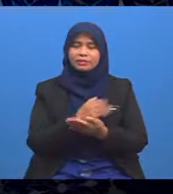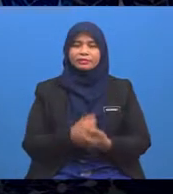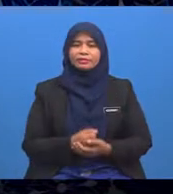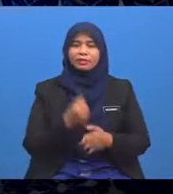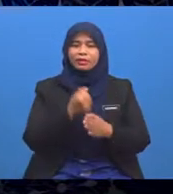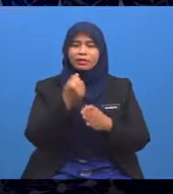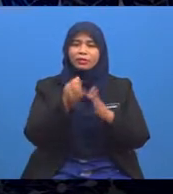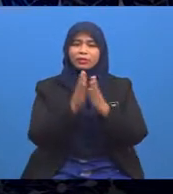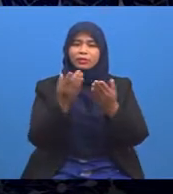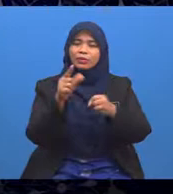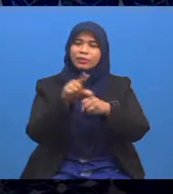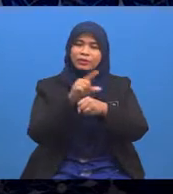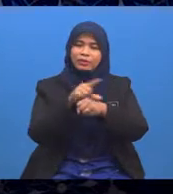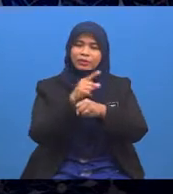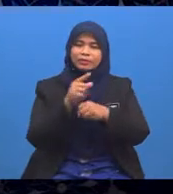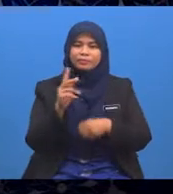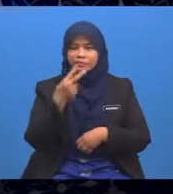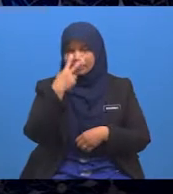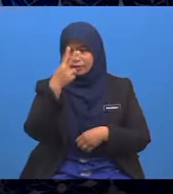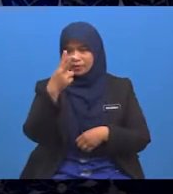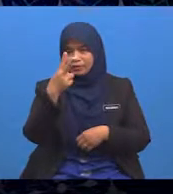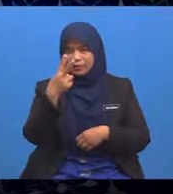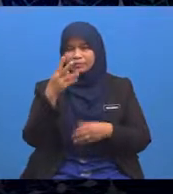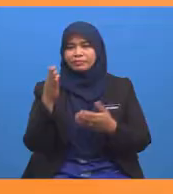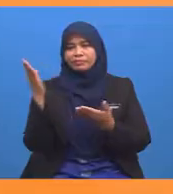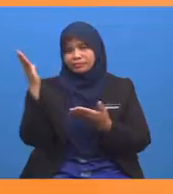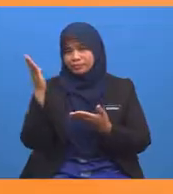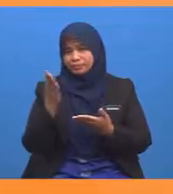latihan. Mari kita saksikan slide berikut.